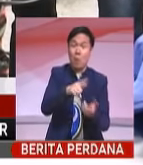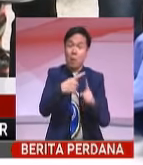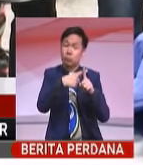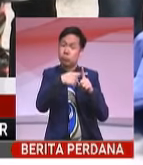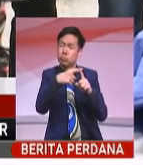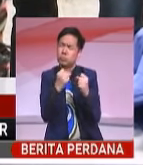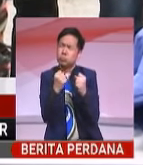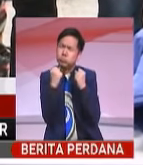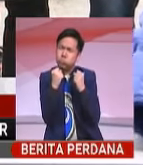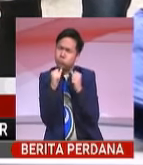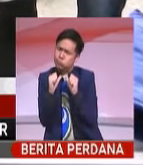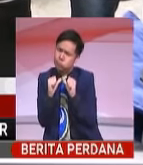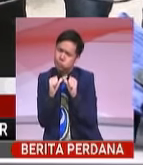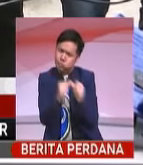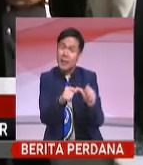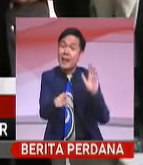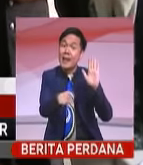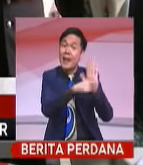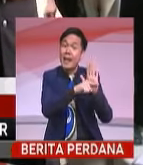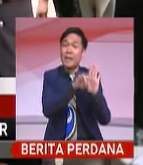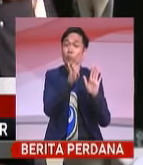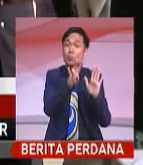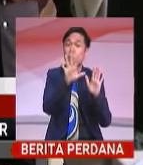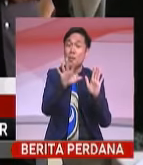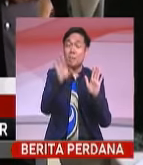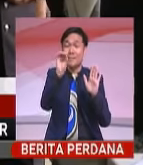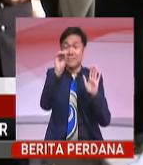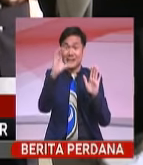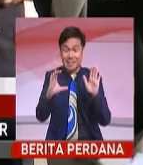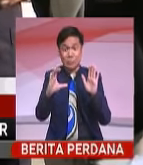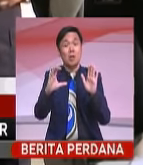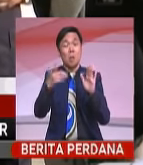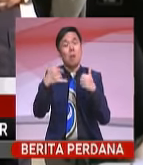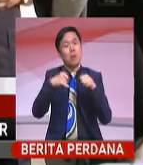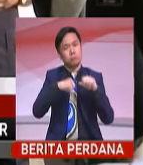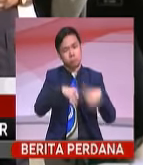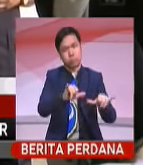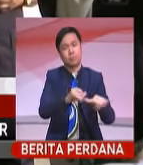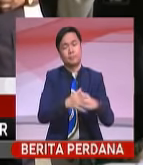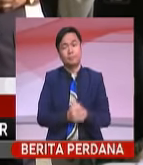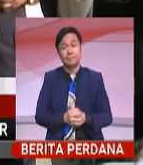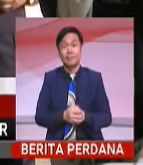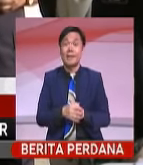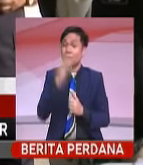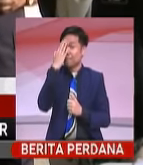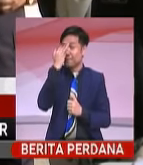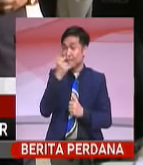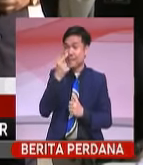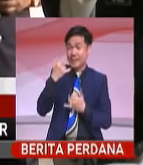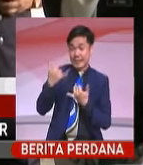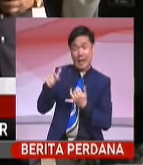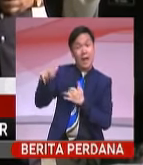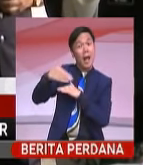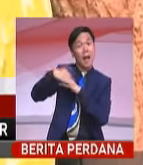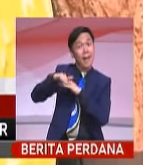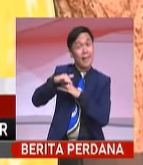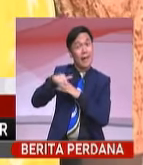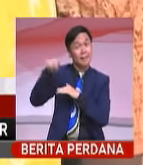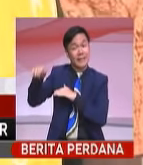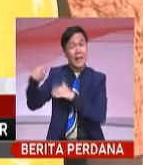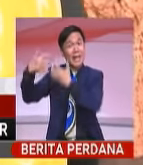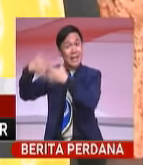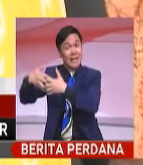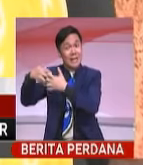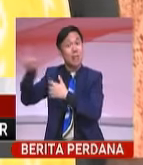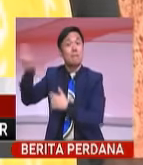suhu ultra sejuk negatif 75 darjah Celsius adalah terjamin. Ia meliputi proses penghantaran dari